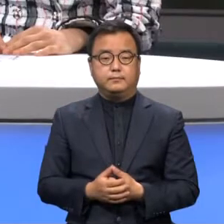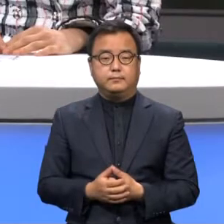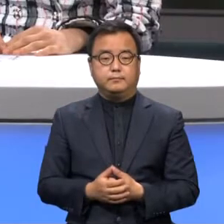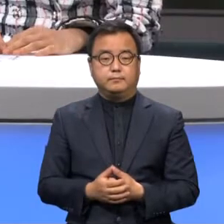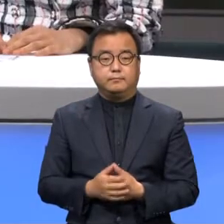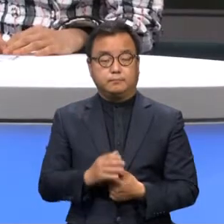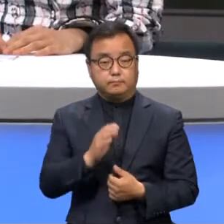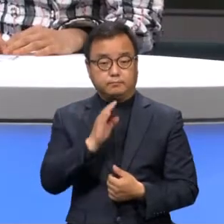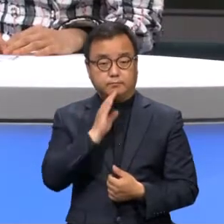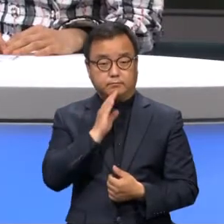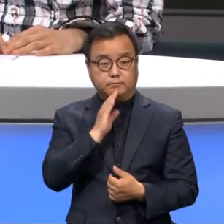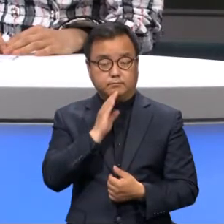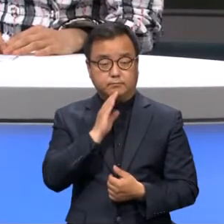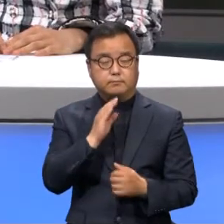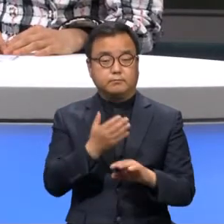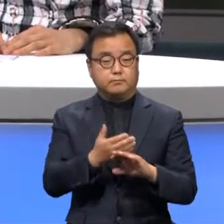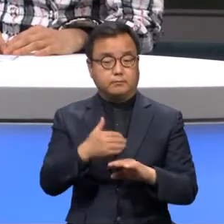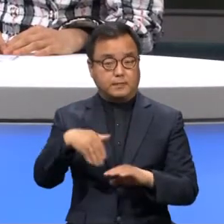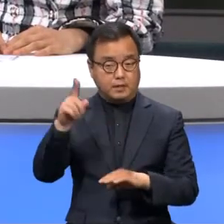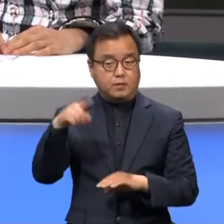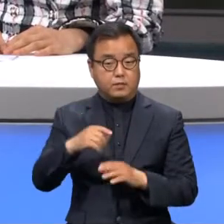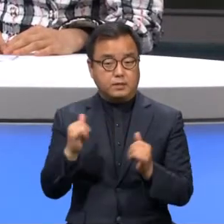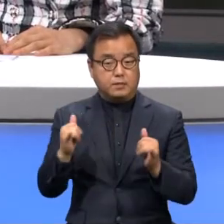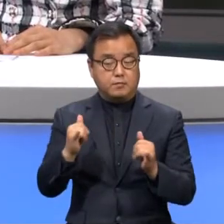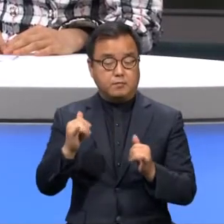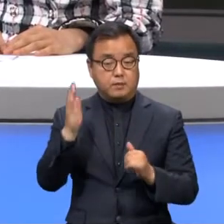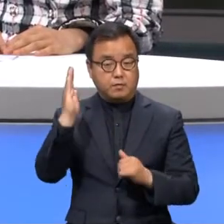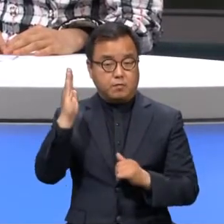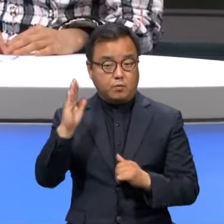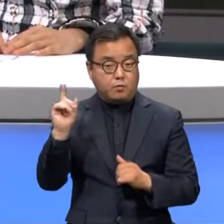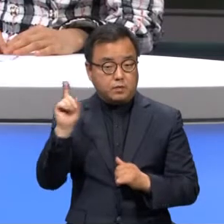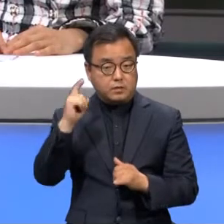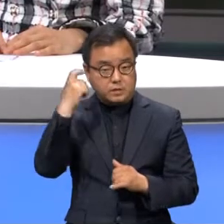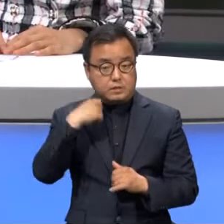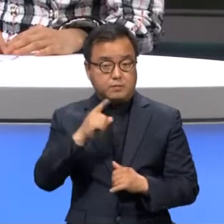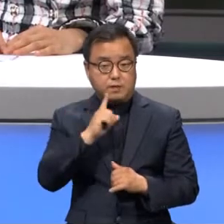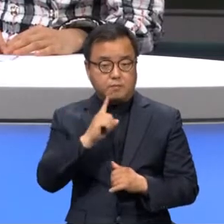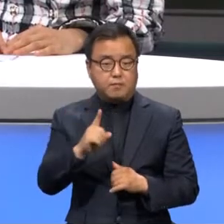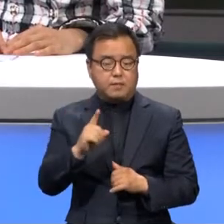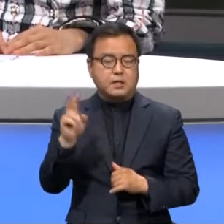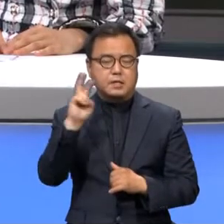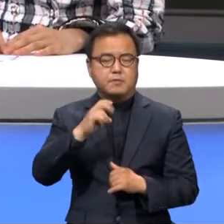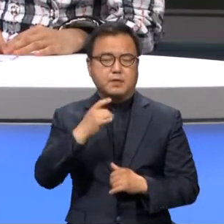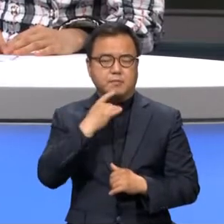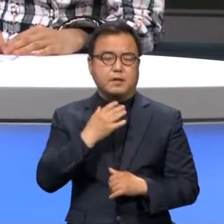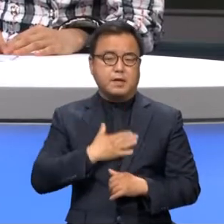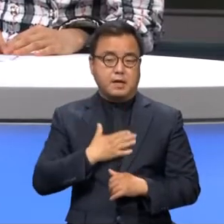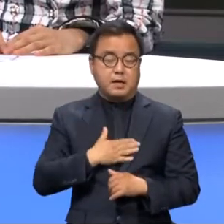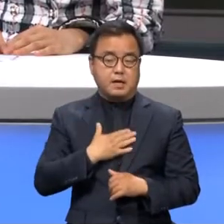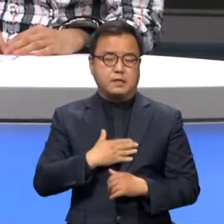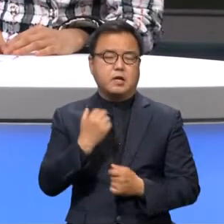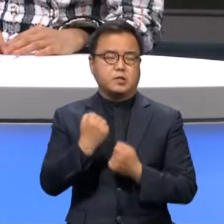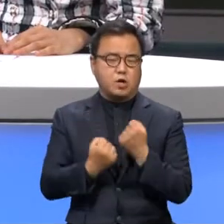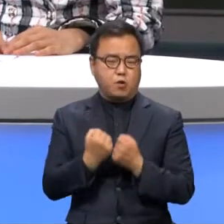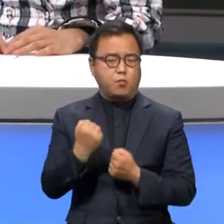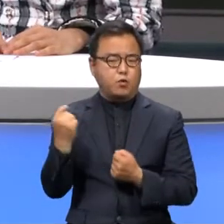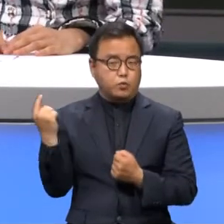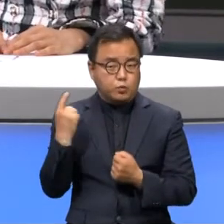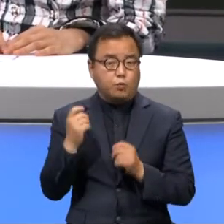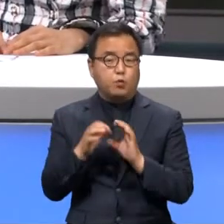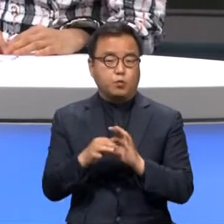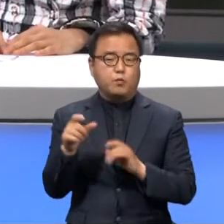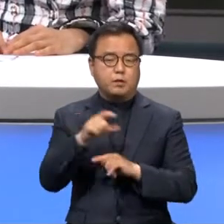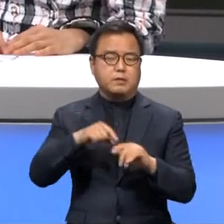다녀온 사람들 후기 좀 살펴보니까요. 깊이 있는 해설로 음악으로만 알았던 그 엔니오 모리꼬네의 세계를 좀 더 깊이 있게 알아볼 수 있었다.